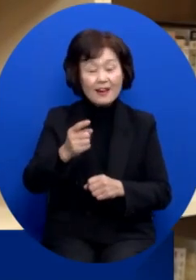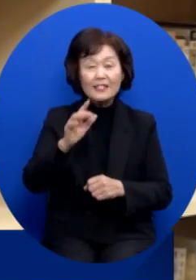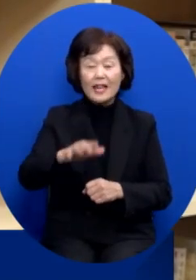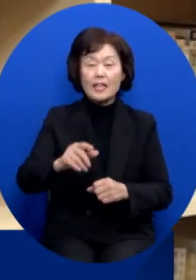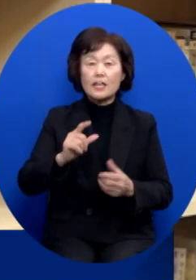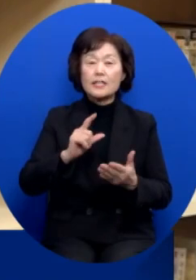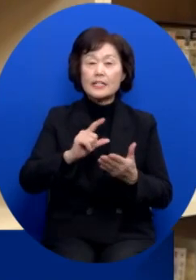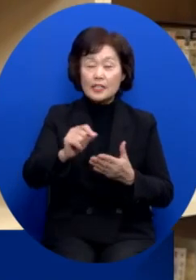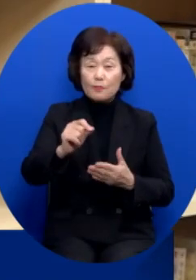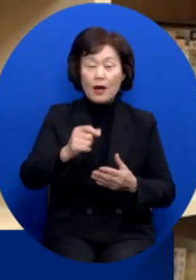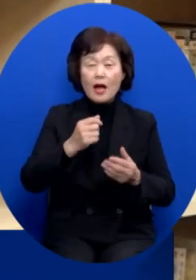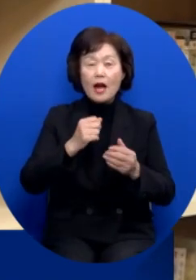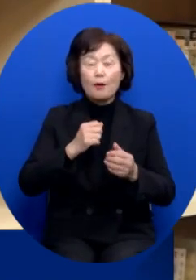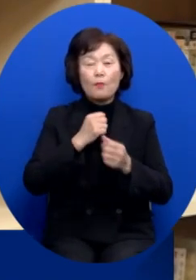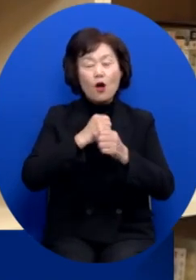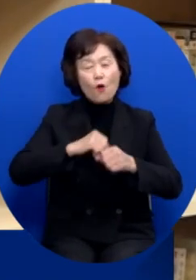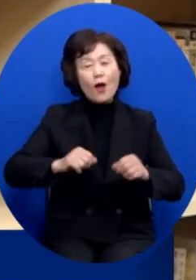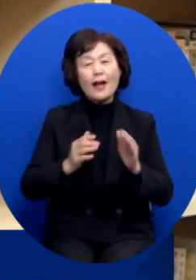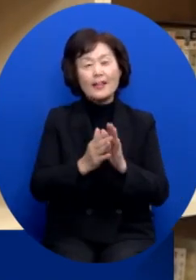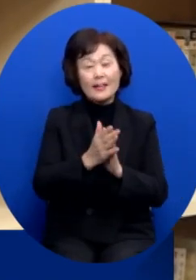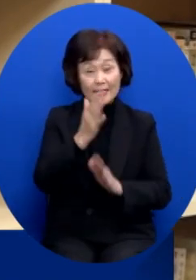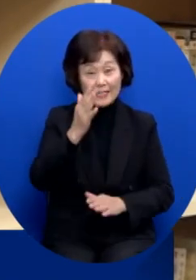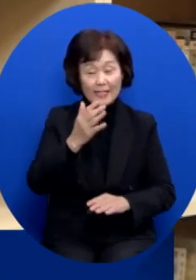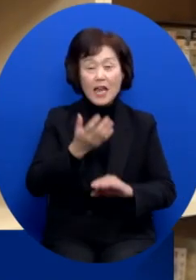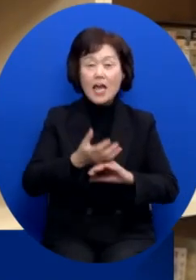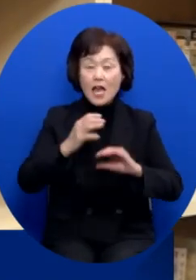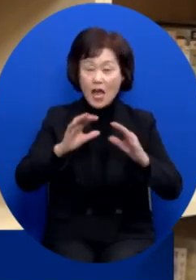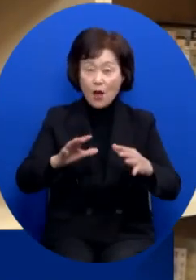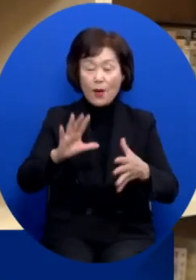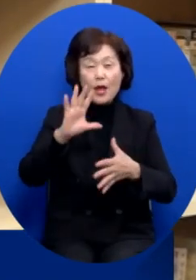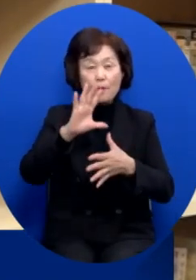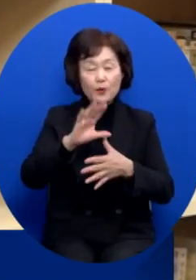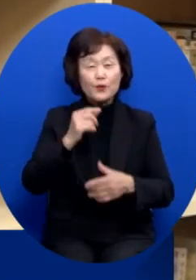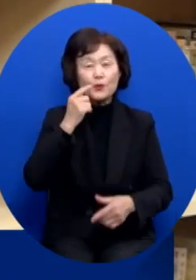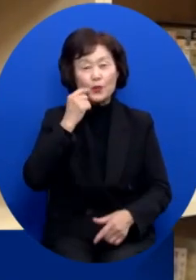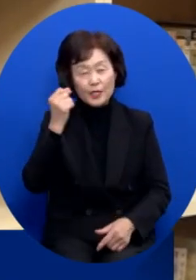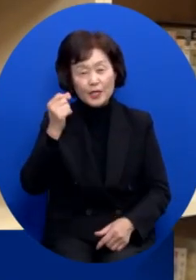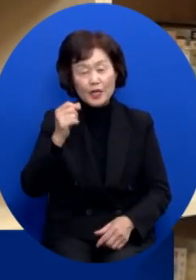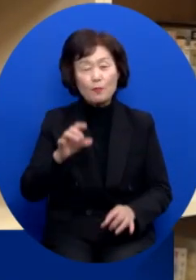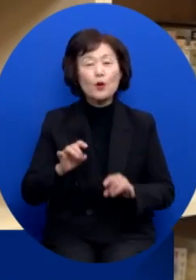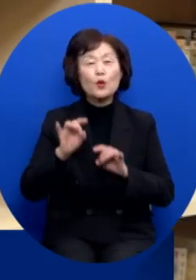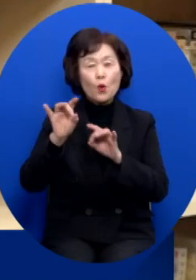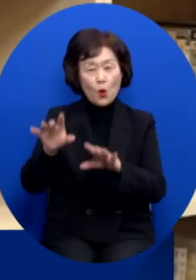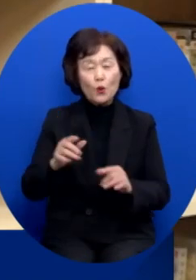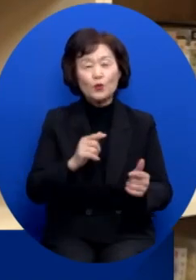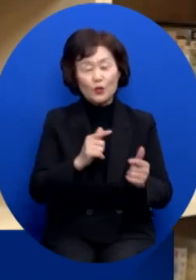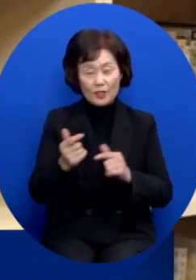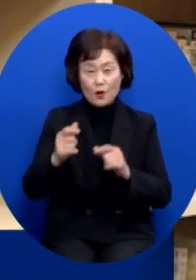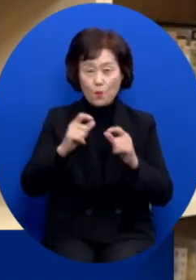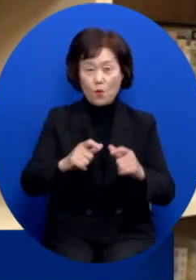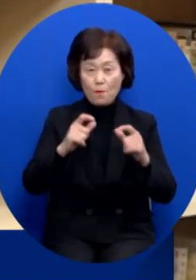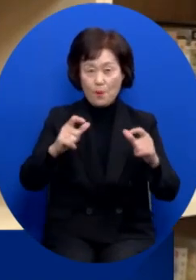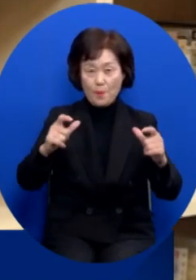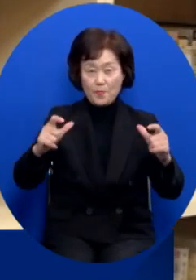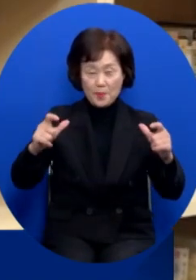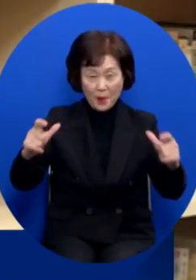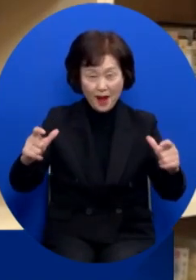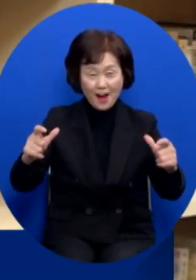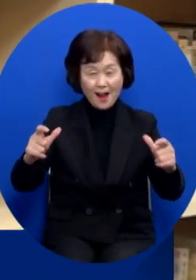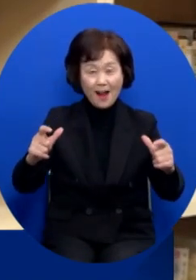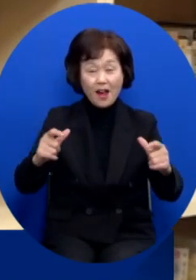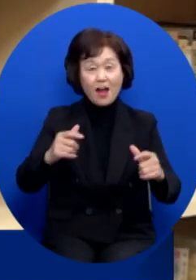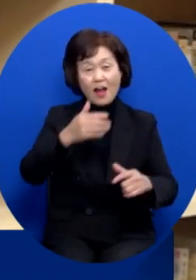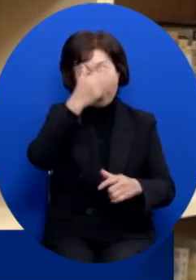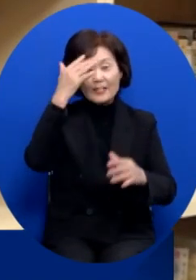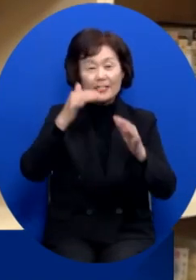지방 광역시 또 해외는 미주, 일본, 호주 이렇게 확장해서 계속해서